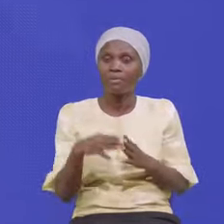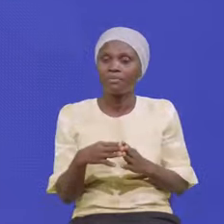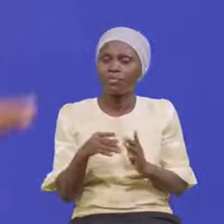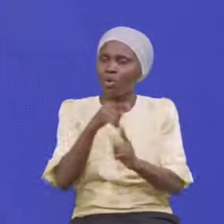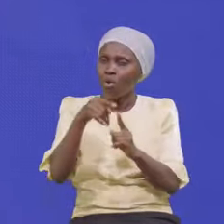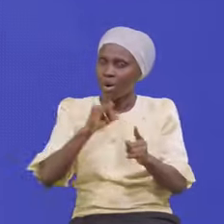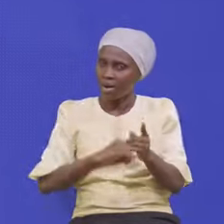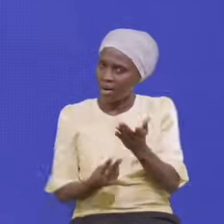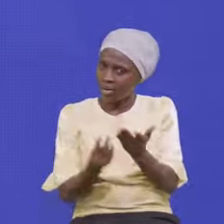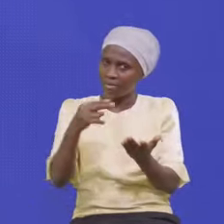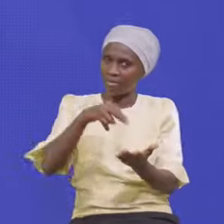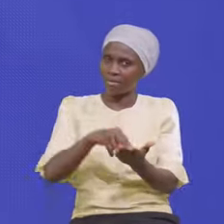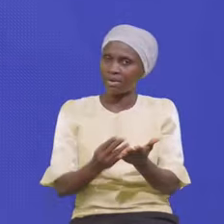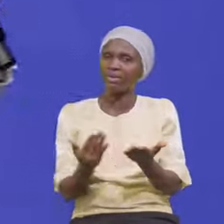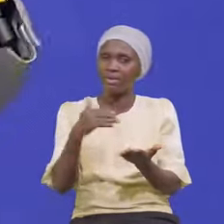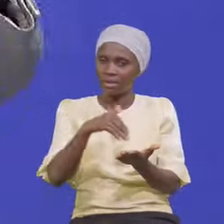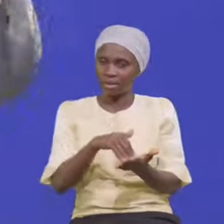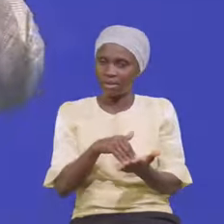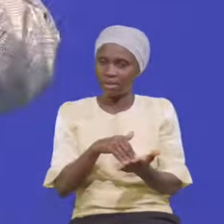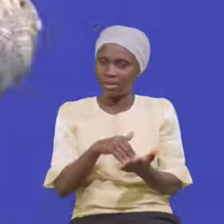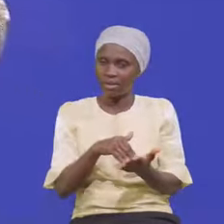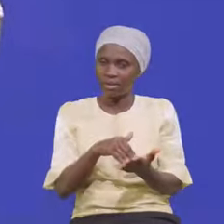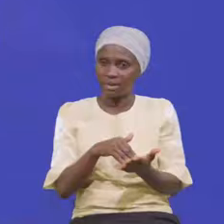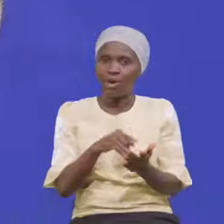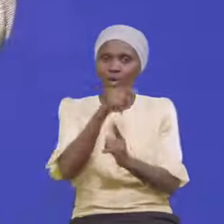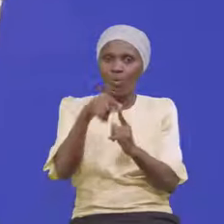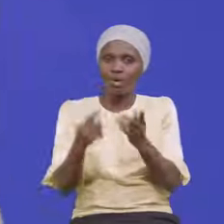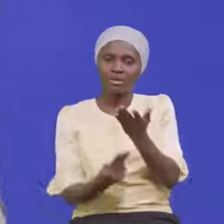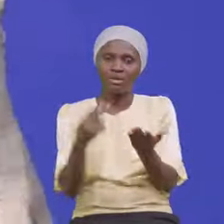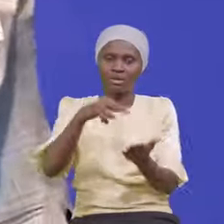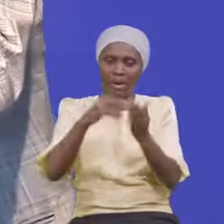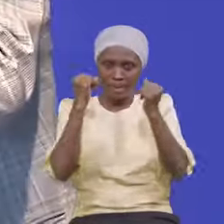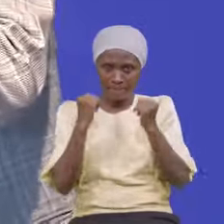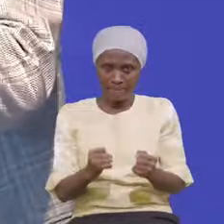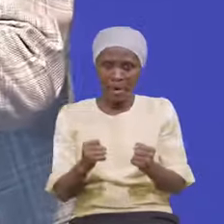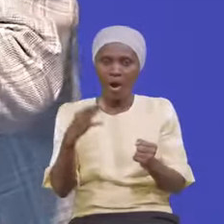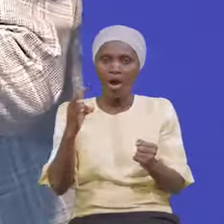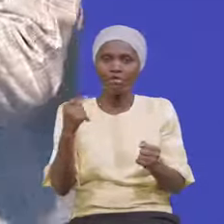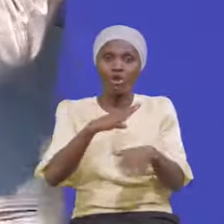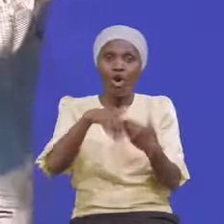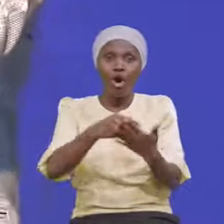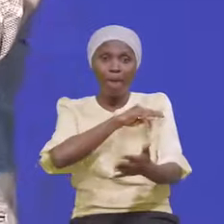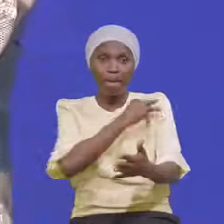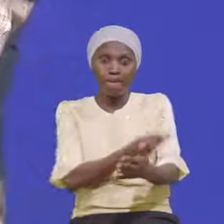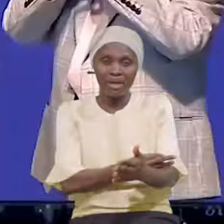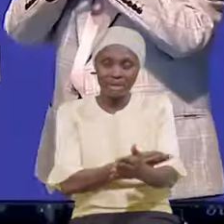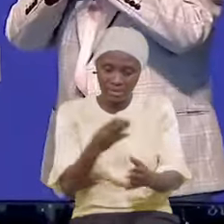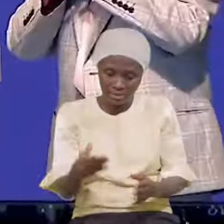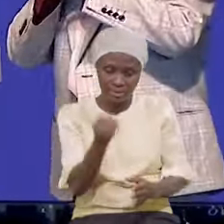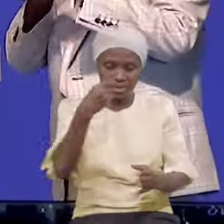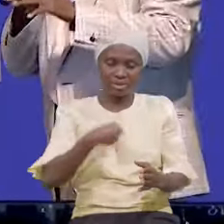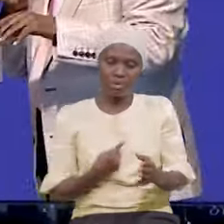I rise again, నేను మరలా తిరిగి లేచినప్పుడు, when the resurrection power of the Almighty gets me from the